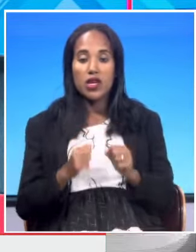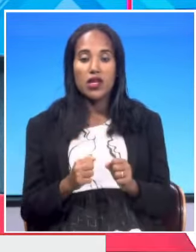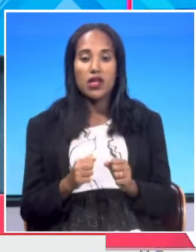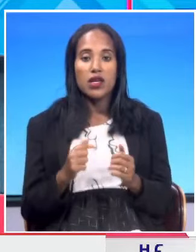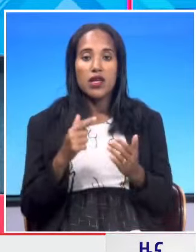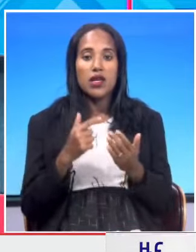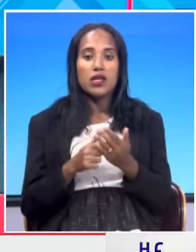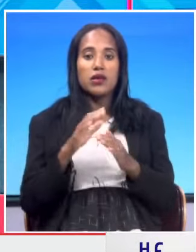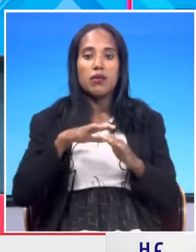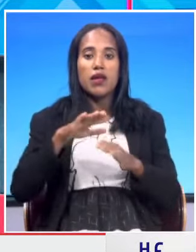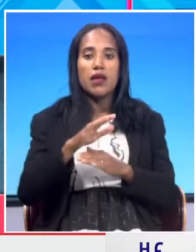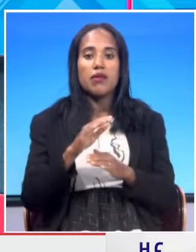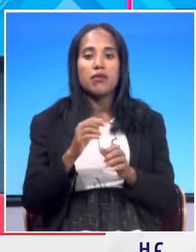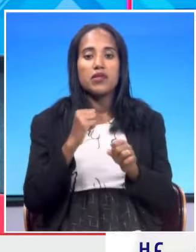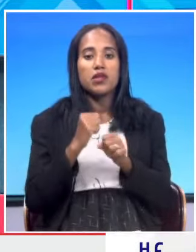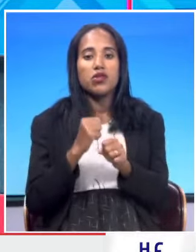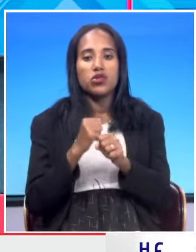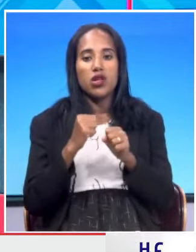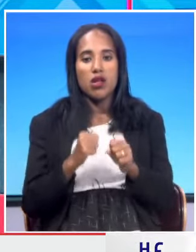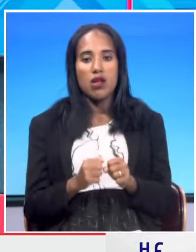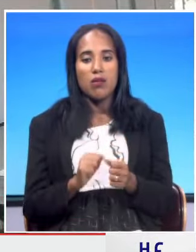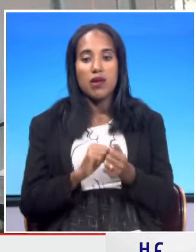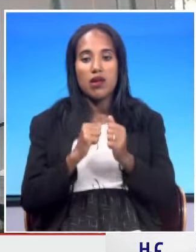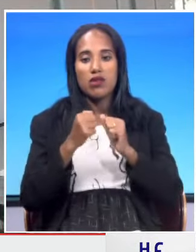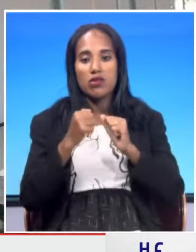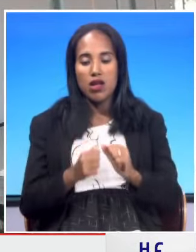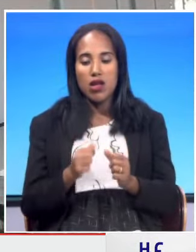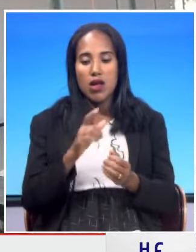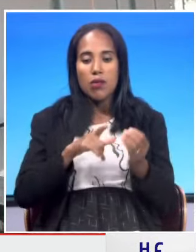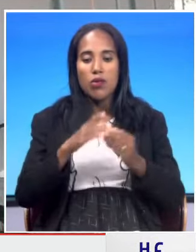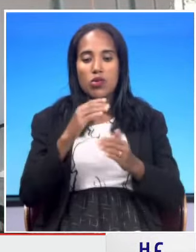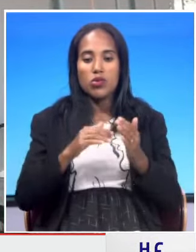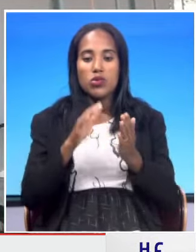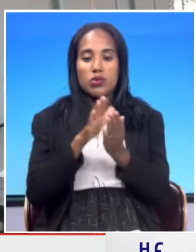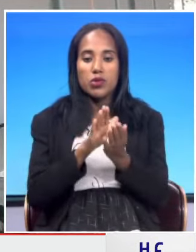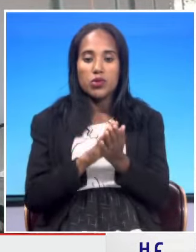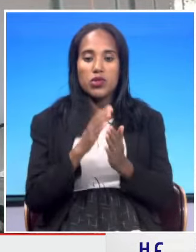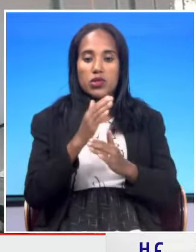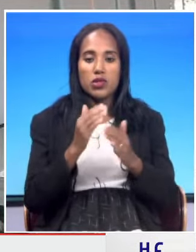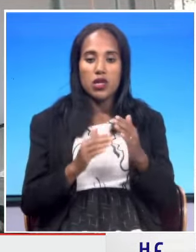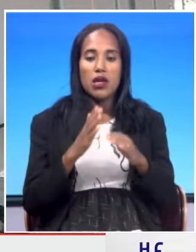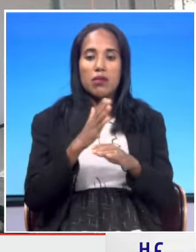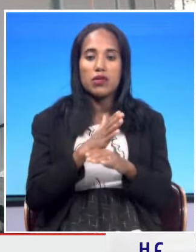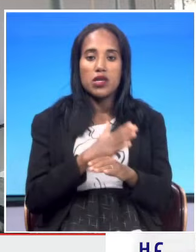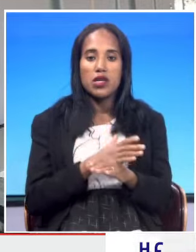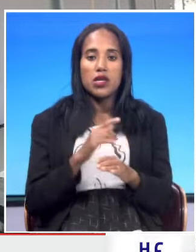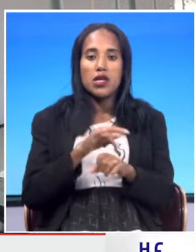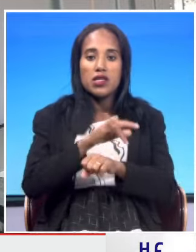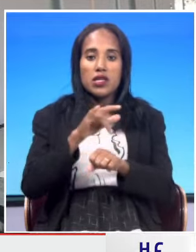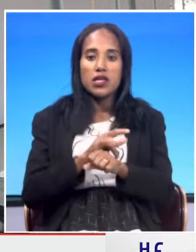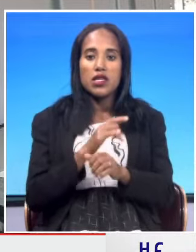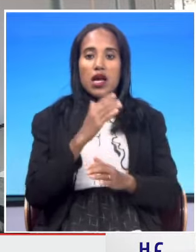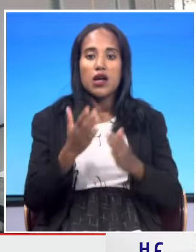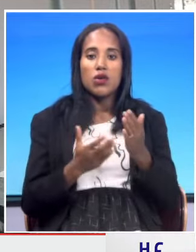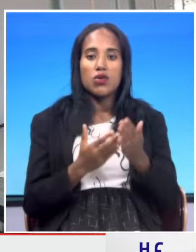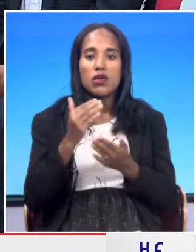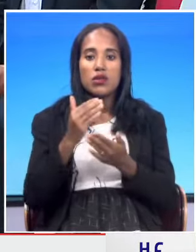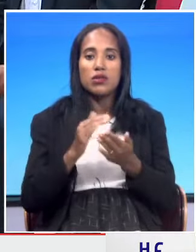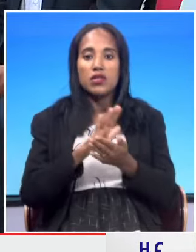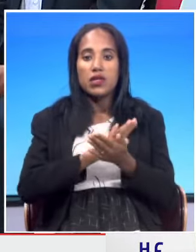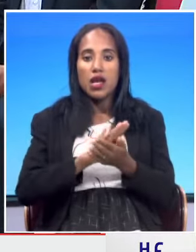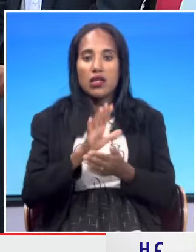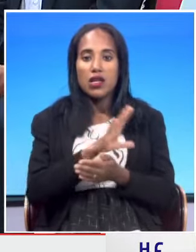ከዚህ በላይ መቀየር እንችላለን። እነዚህ ደረጃ ማሻሻል ማለት ነው። በክልሉ ውስጥ የትምህርት ቤቶችን ደረጃ ለማሻሻል የዜግነት አገልግሎት ለትምህርት